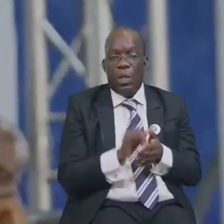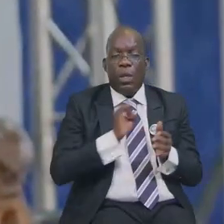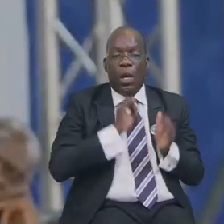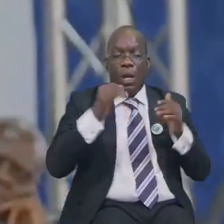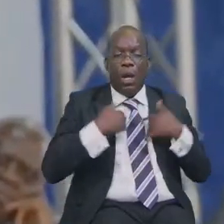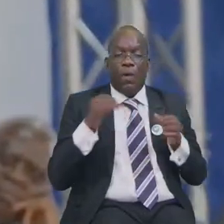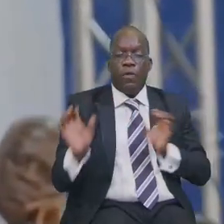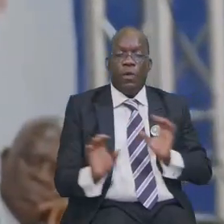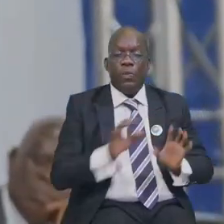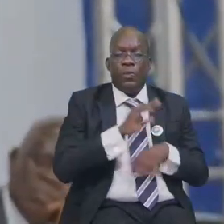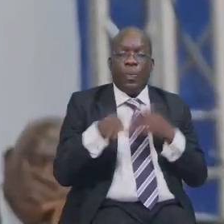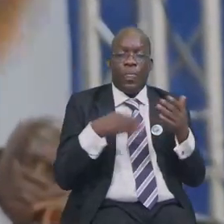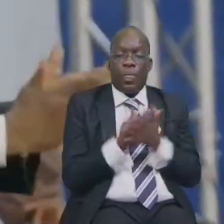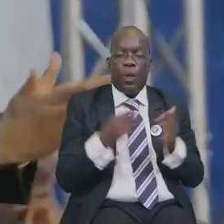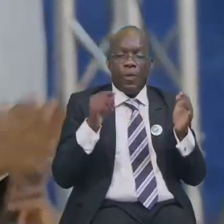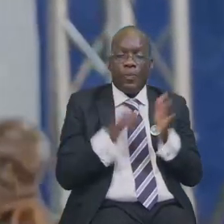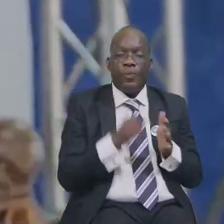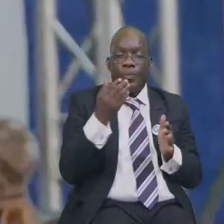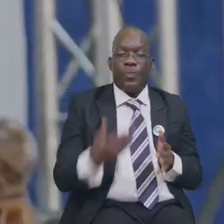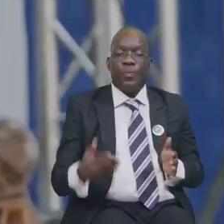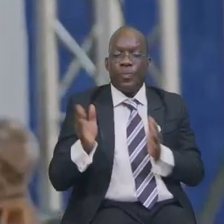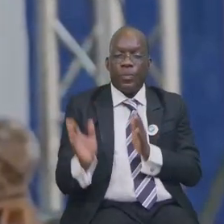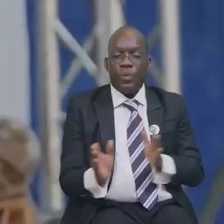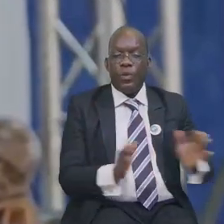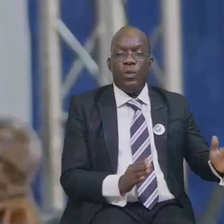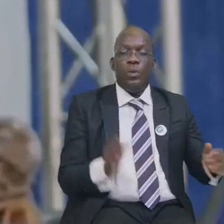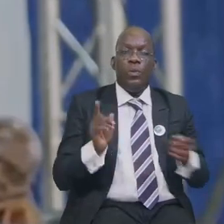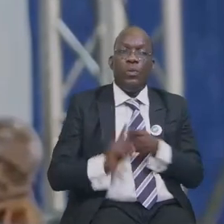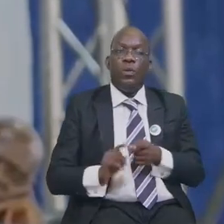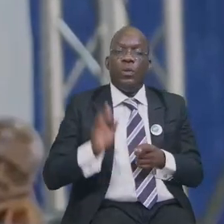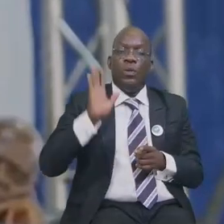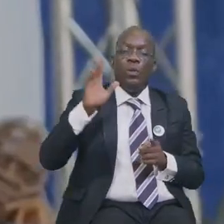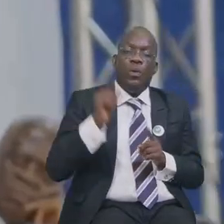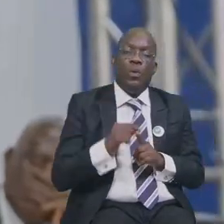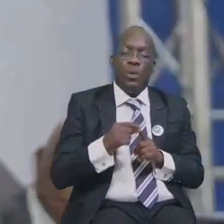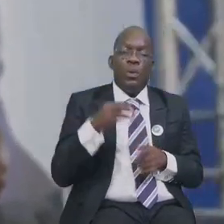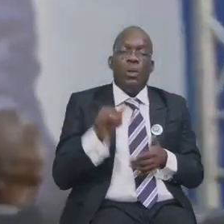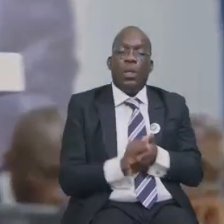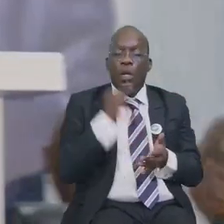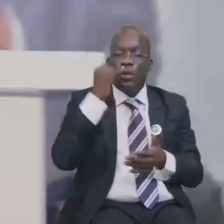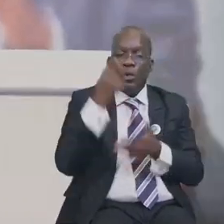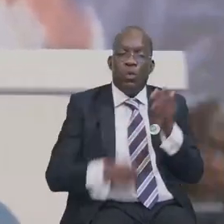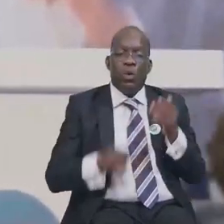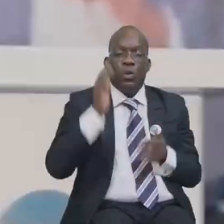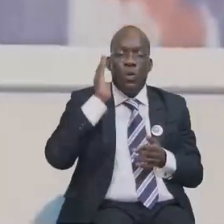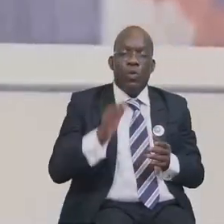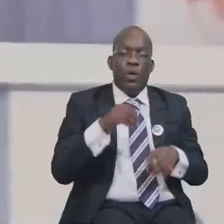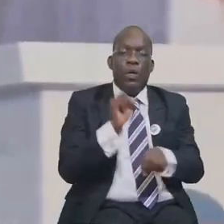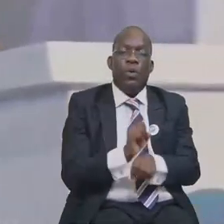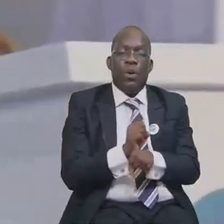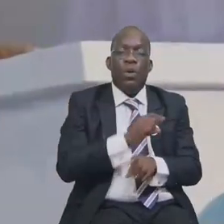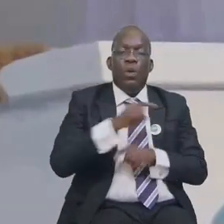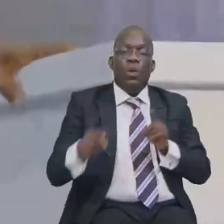que j'ai fait toutes ces choses selon ta parole. Et c'est ça qui va marcher, c'est ça qui va marcher. Quand